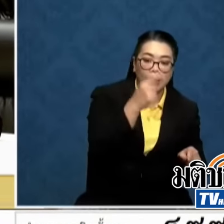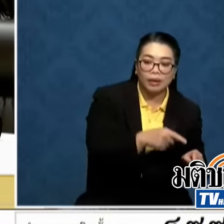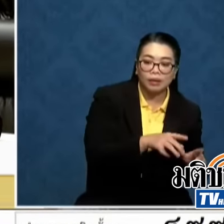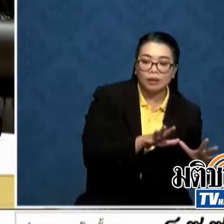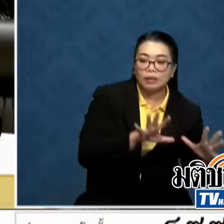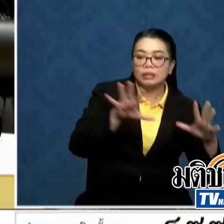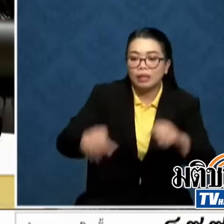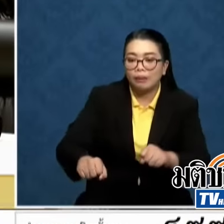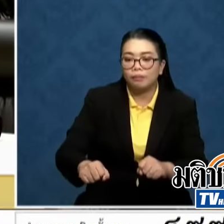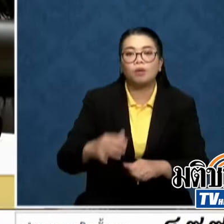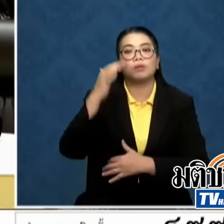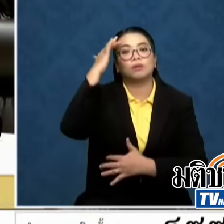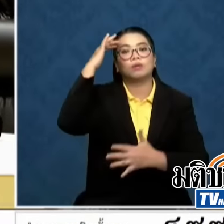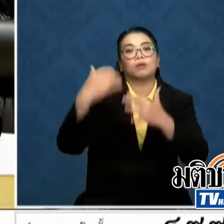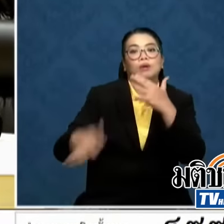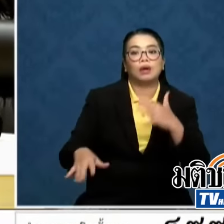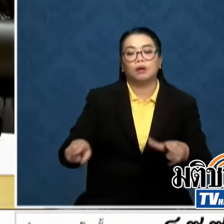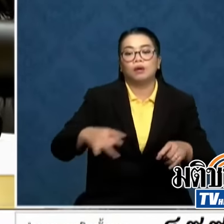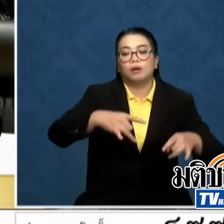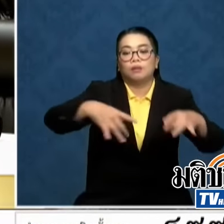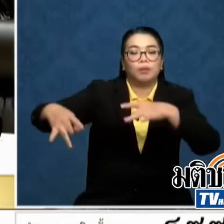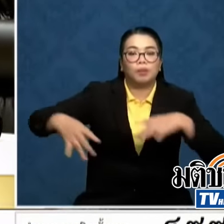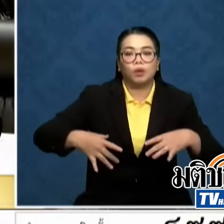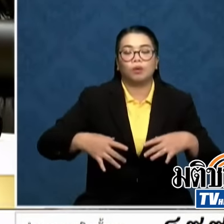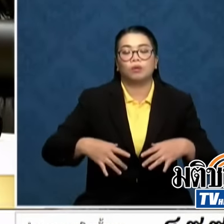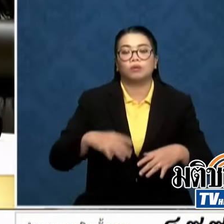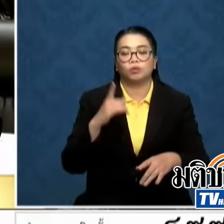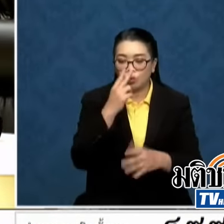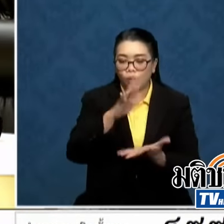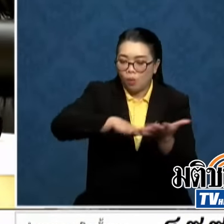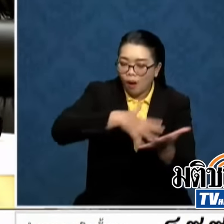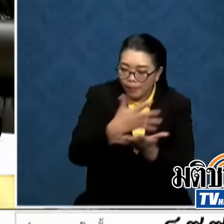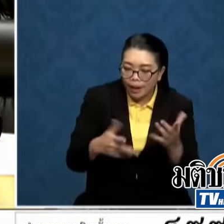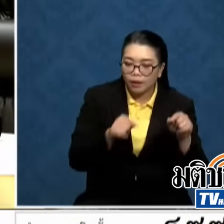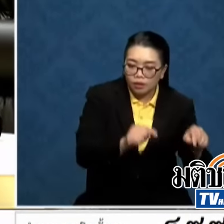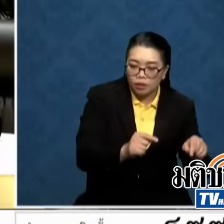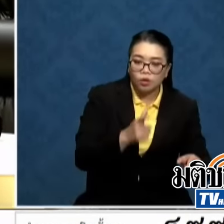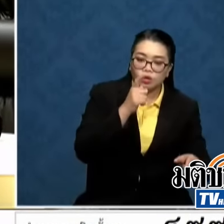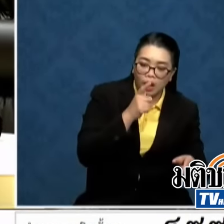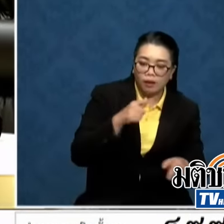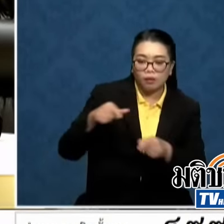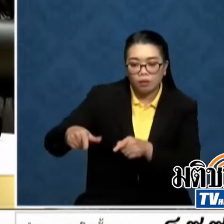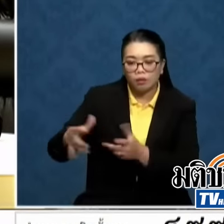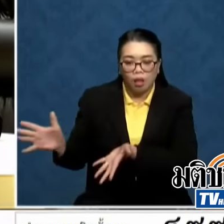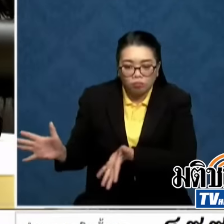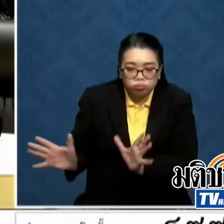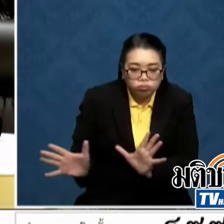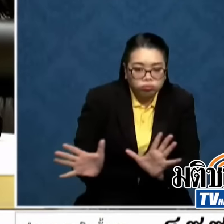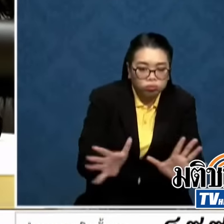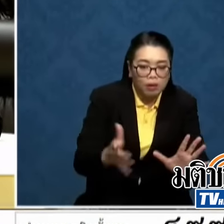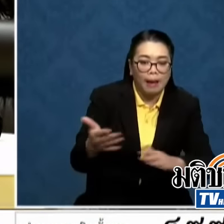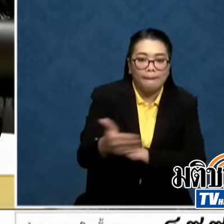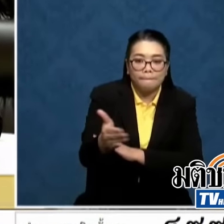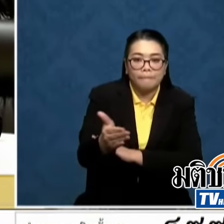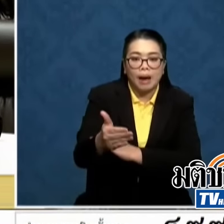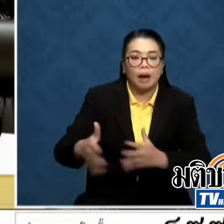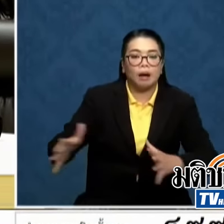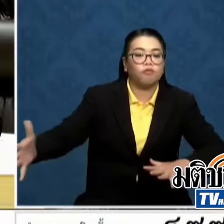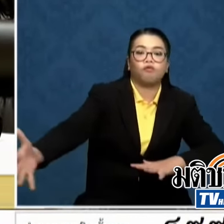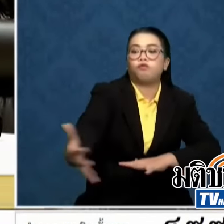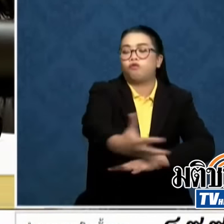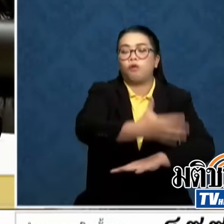ท่านชักธงได้เลยว่าสถานการณ์ของท่านเนี่ยอยู่ในสถานการณ์ไหนไม่อย่างนั้นเรืออวนลุนอวนลากไปลุนปลากระพงที่ท่านปล่อยหมด